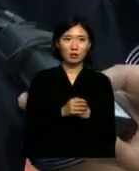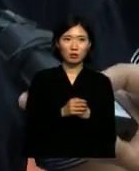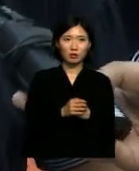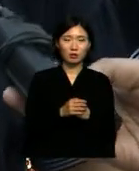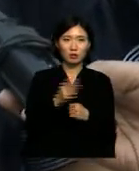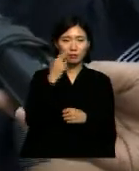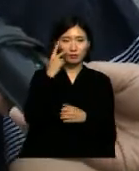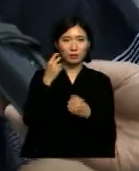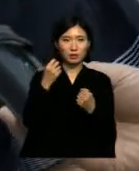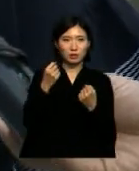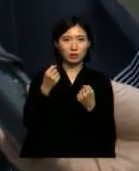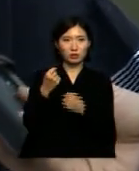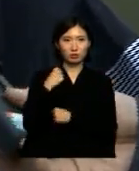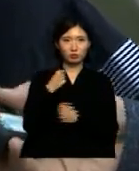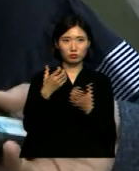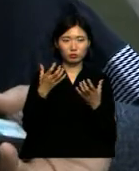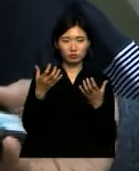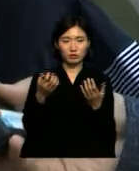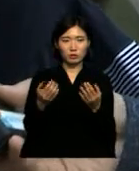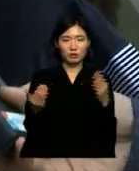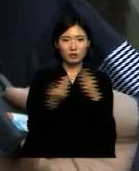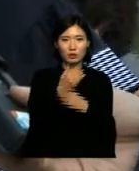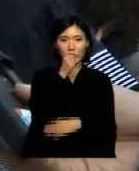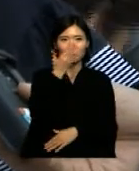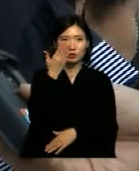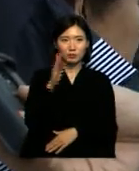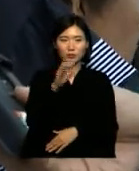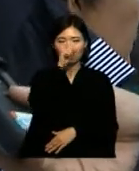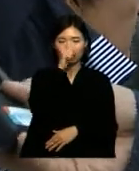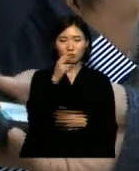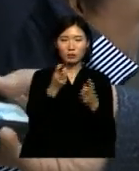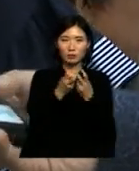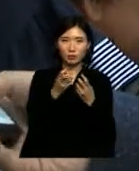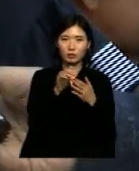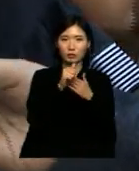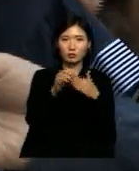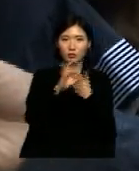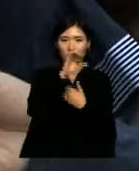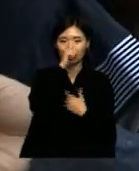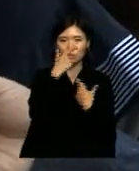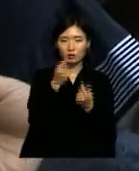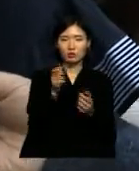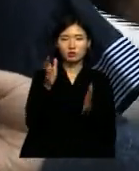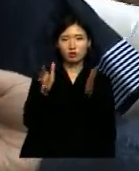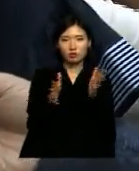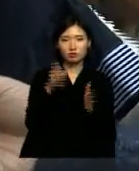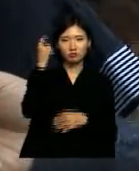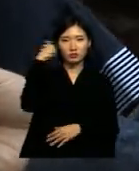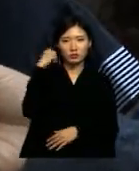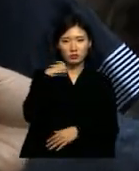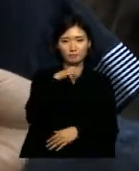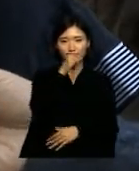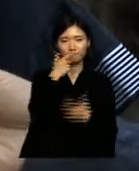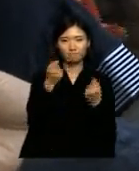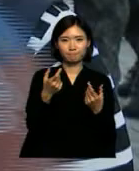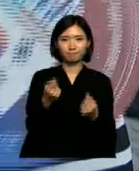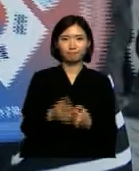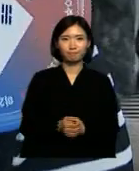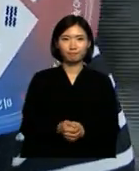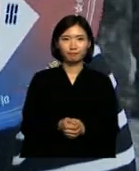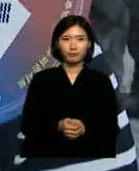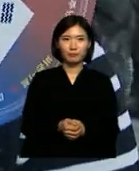사고도 있었지만 좀 좀 더 좋은 방향으로 했으면 좋았을 것 같아. 조금 주최 측이 좀 준비가 서툴렀던 게 좀 미흡했던 게 안타까운 것